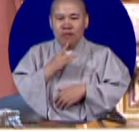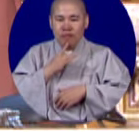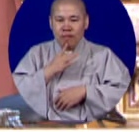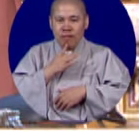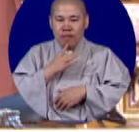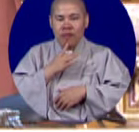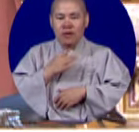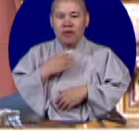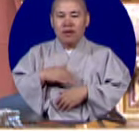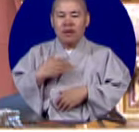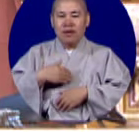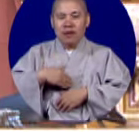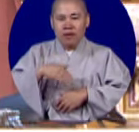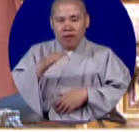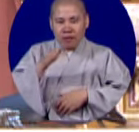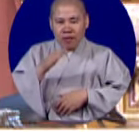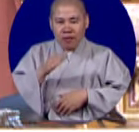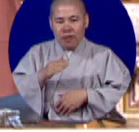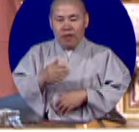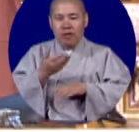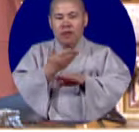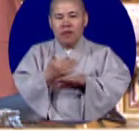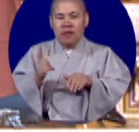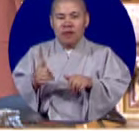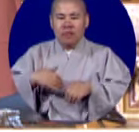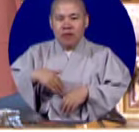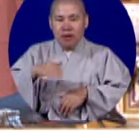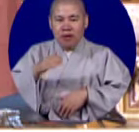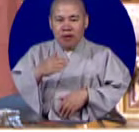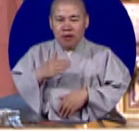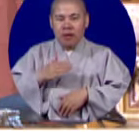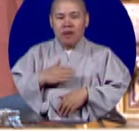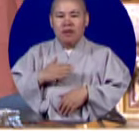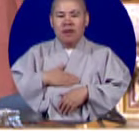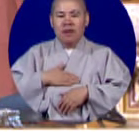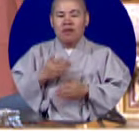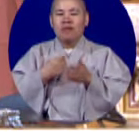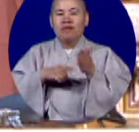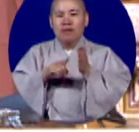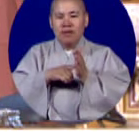그래서 가는 것도 남을 위해서 가는데 그게 나를 위해서 가는 거예요.